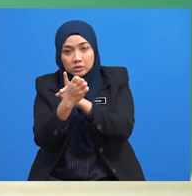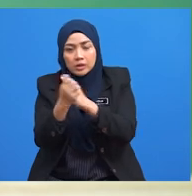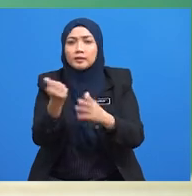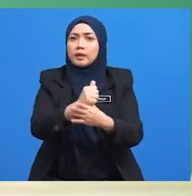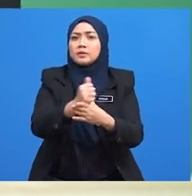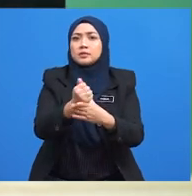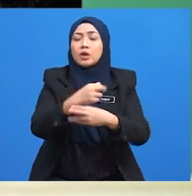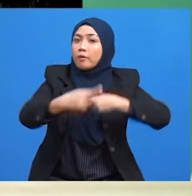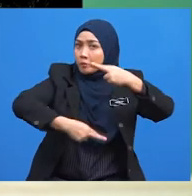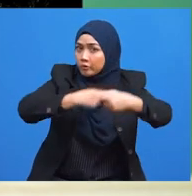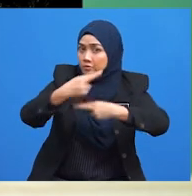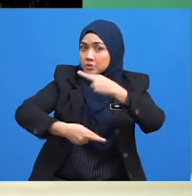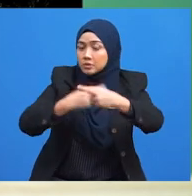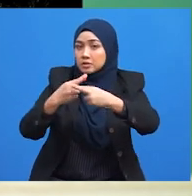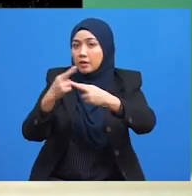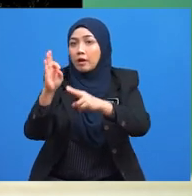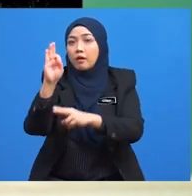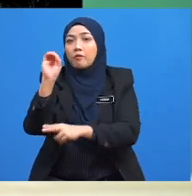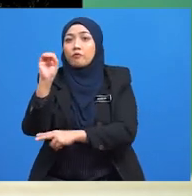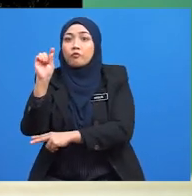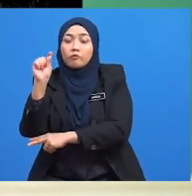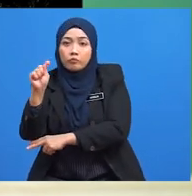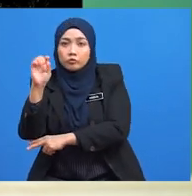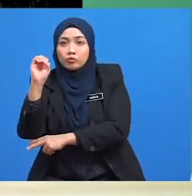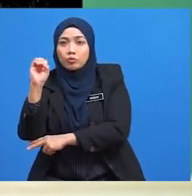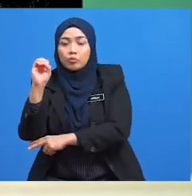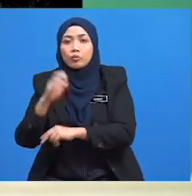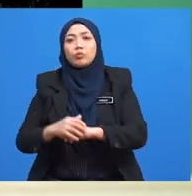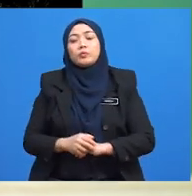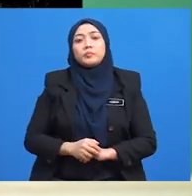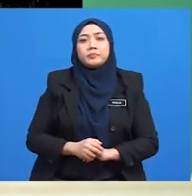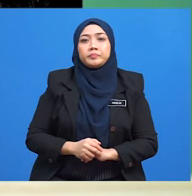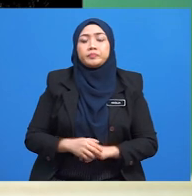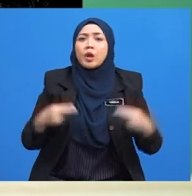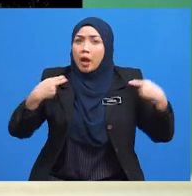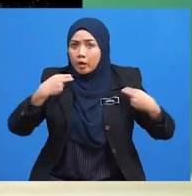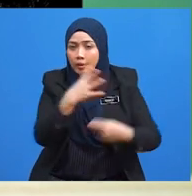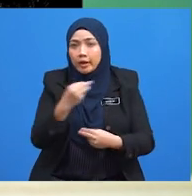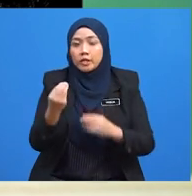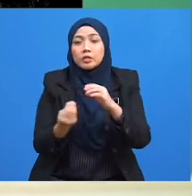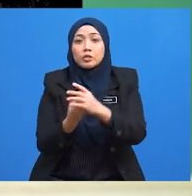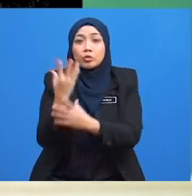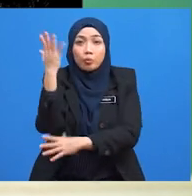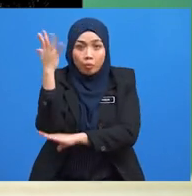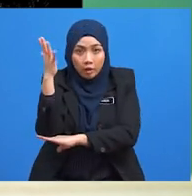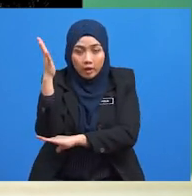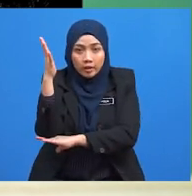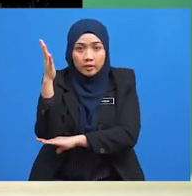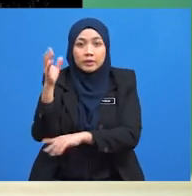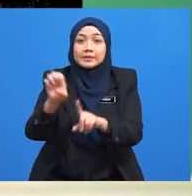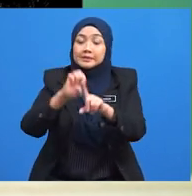adalah proses fotosintesis dan respirasi. Haiwan dan tumbuhan merupakan sistem